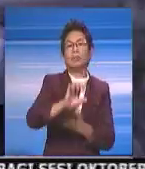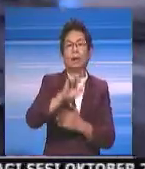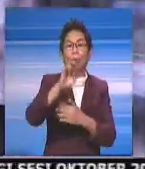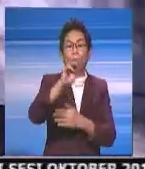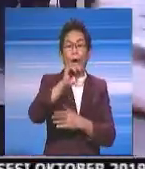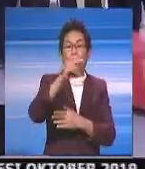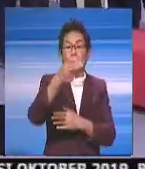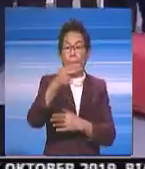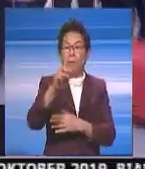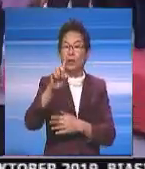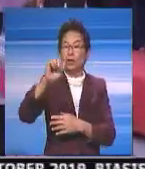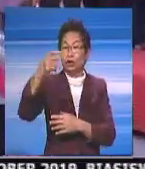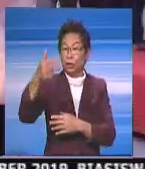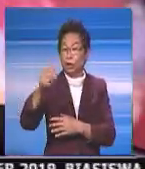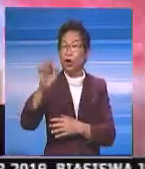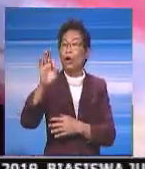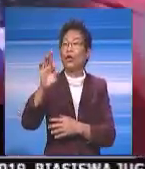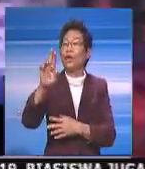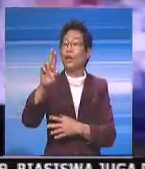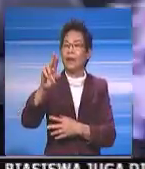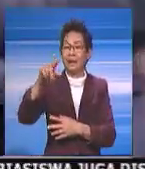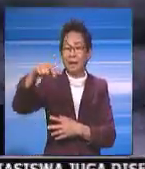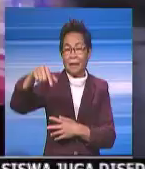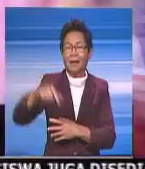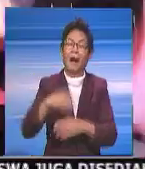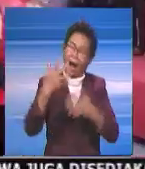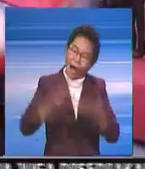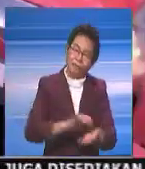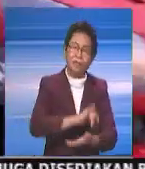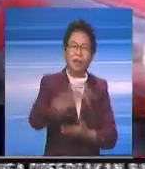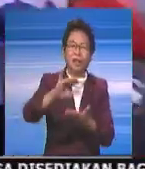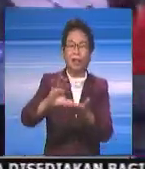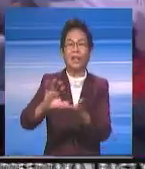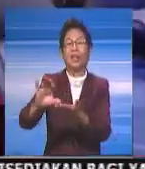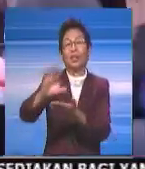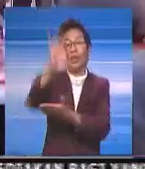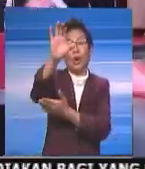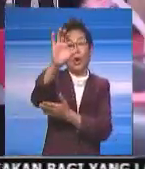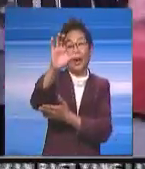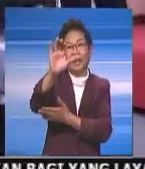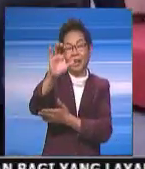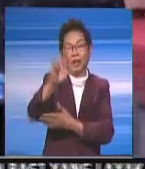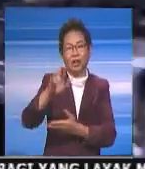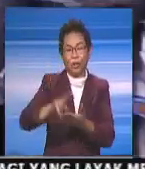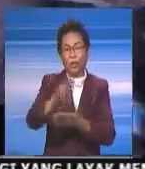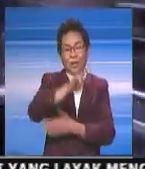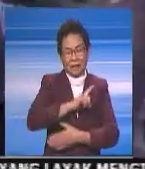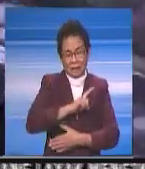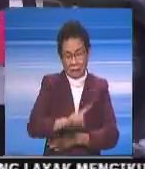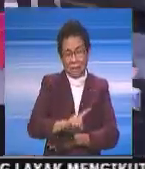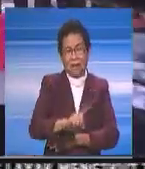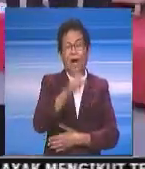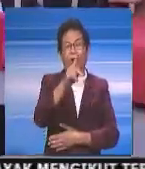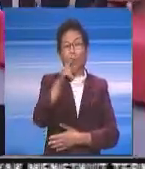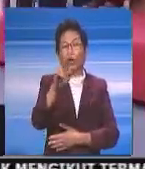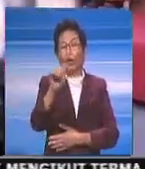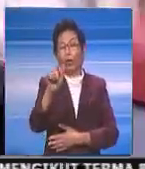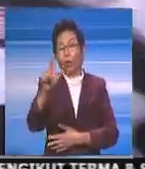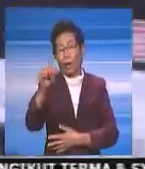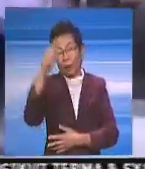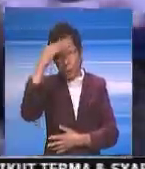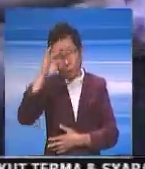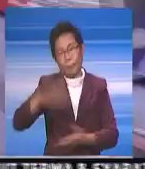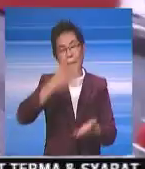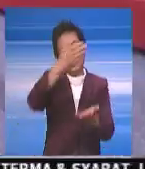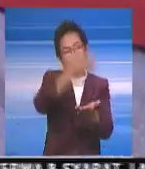Saad. Selepas itu, konvoi bergerak pula ke Kolej Universiti Islam Perlis Kuibs, seberang ramai Kuala Perlis sebagai persinggahan